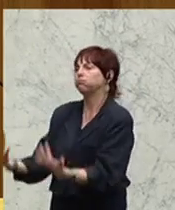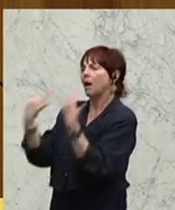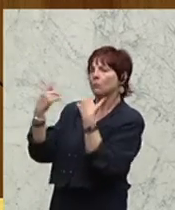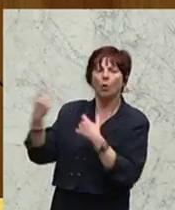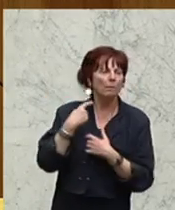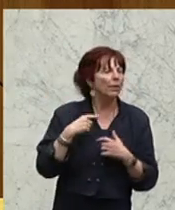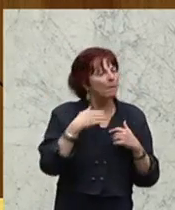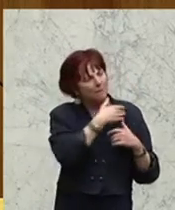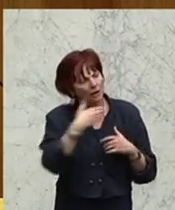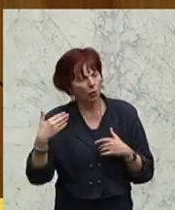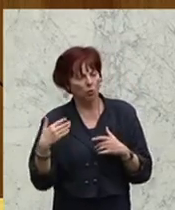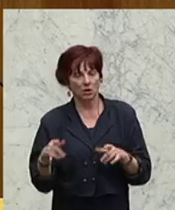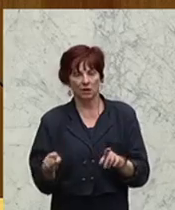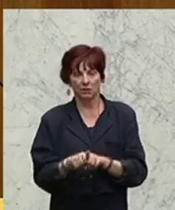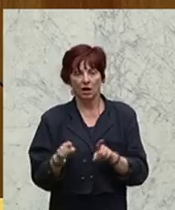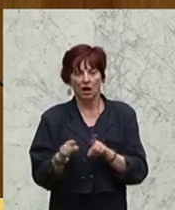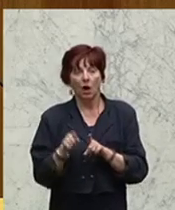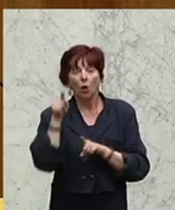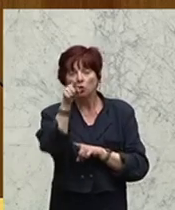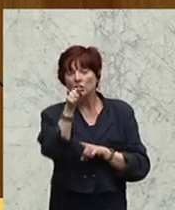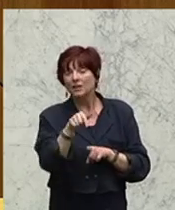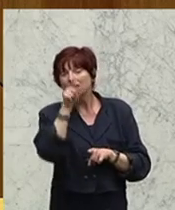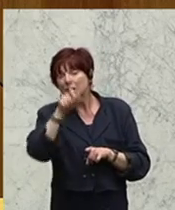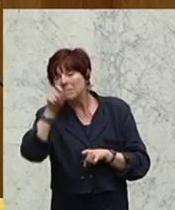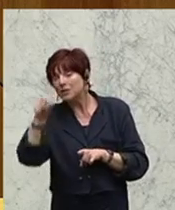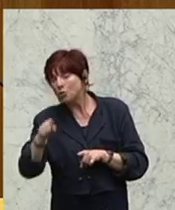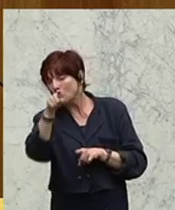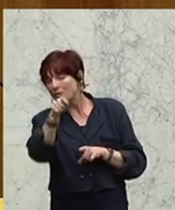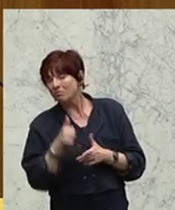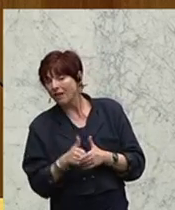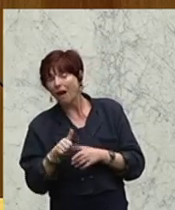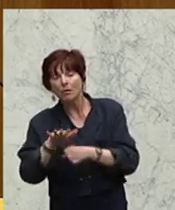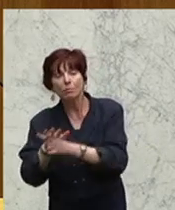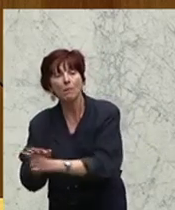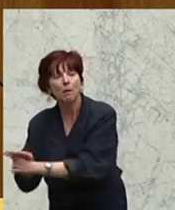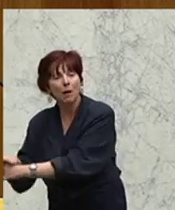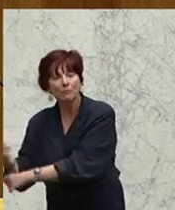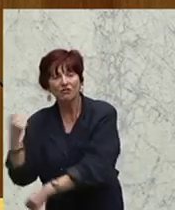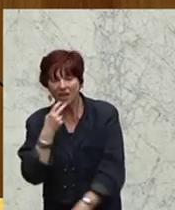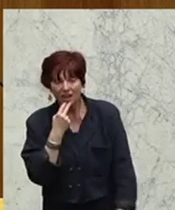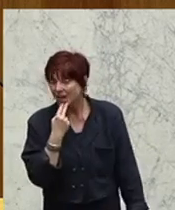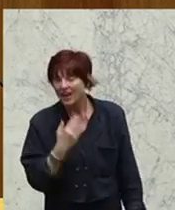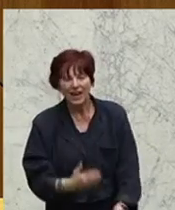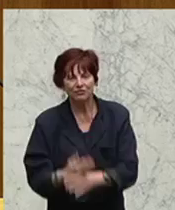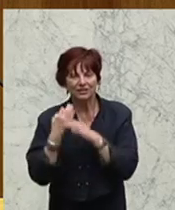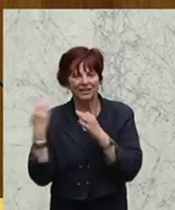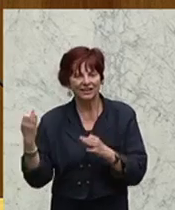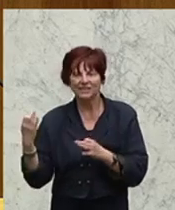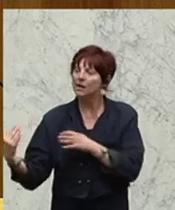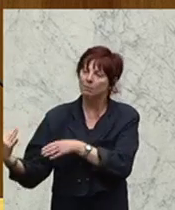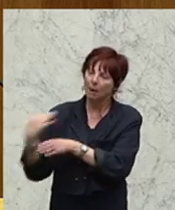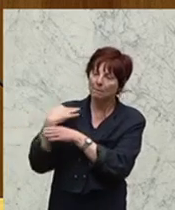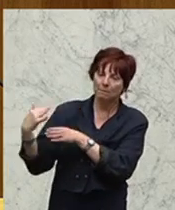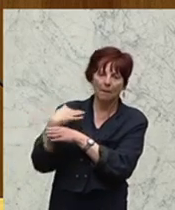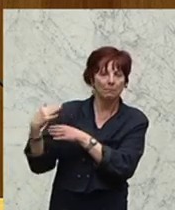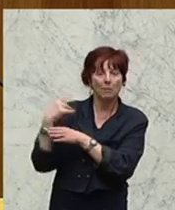Sie werden auf dem Rücken dieser armen Menschen Wahlkämpfe bestreiten. Nur das wird niemand helfen. Sie kommen, weil solange die keine